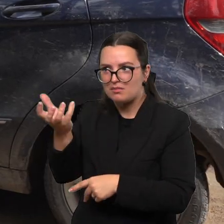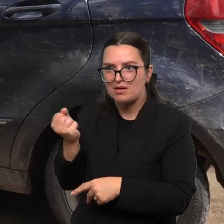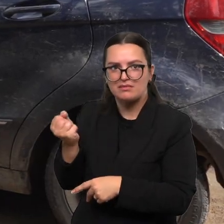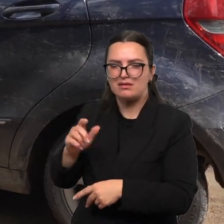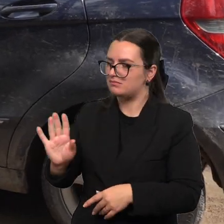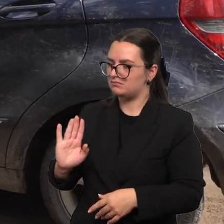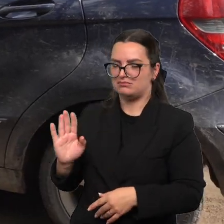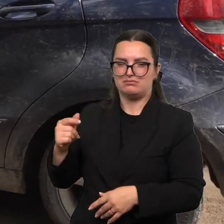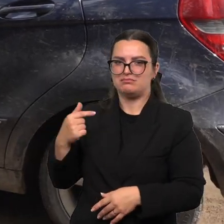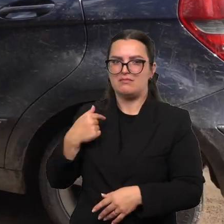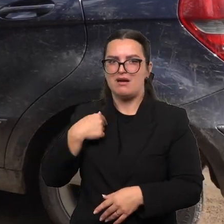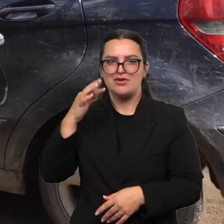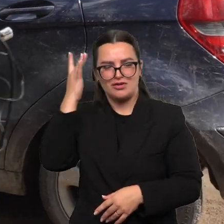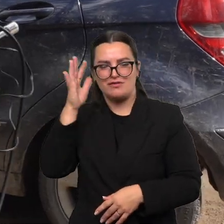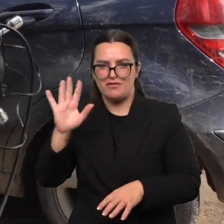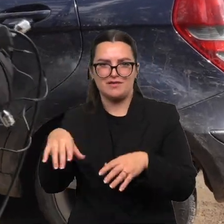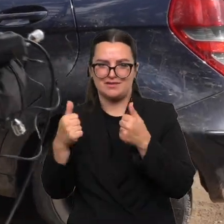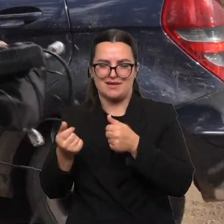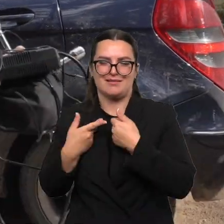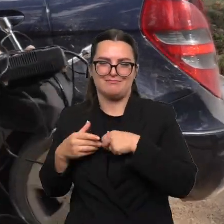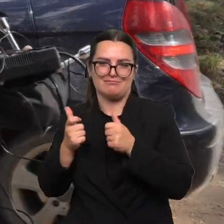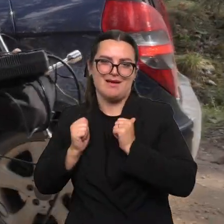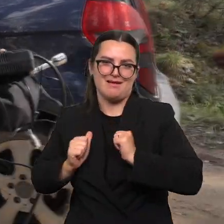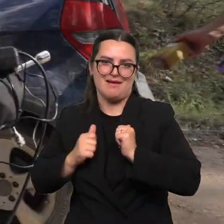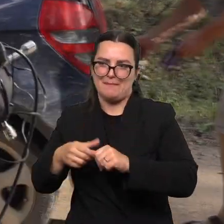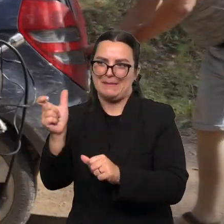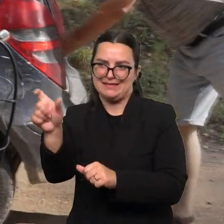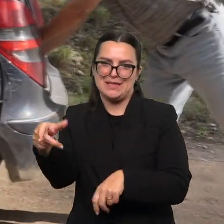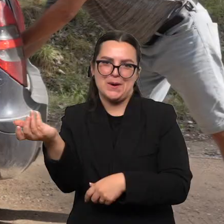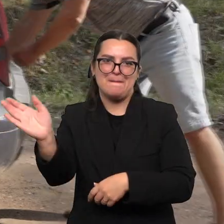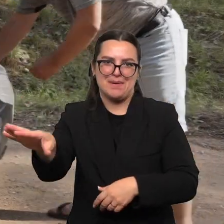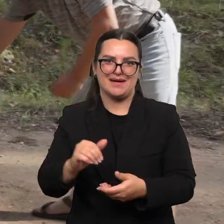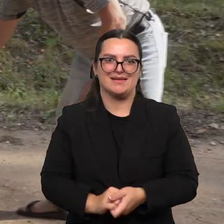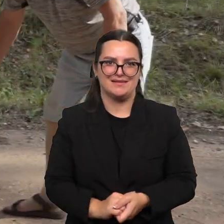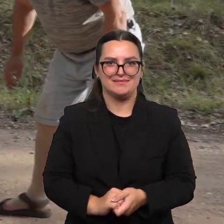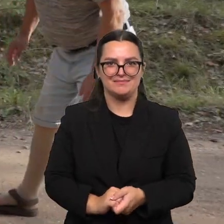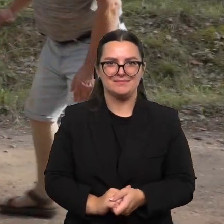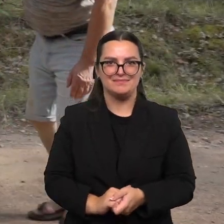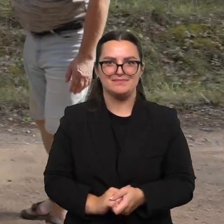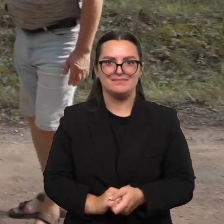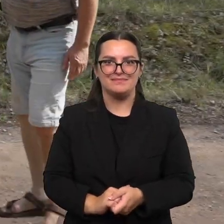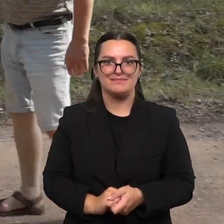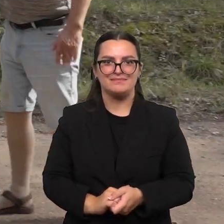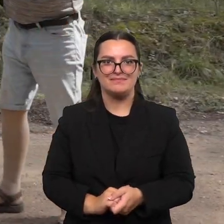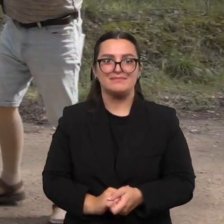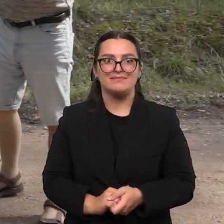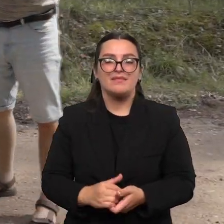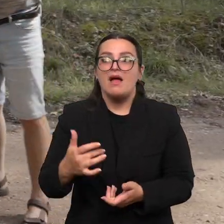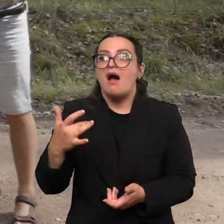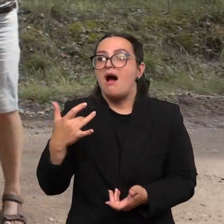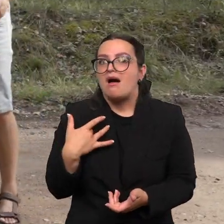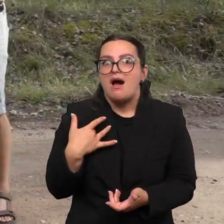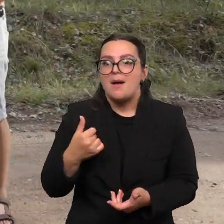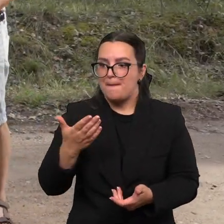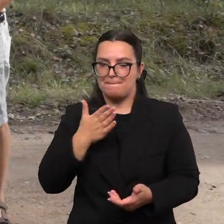saldainių. Aš manau, kad... Ne. Žiūrėk, Ačiū labai. mums prisidėjo karmos taškų. Jo, kas